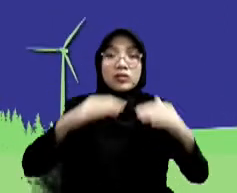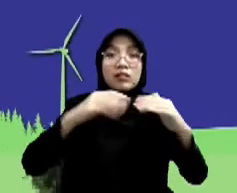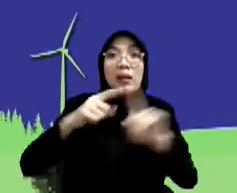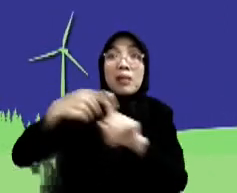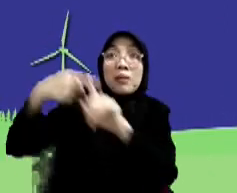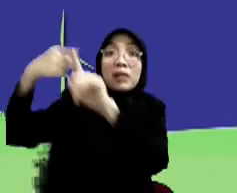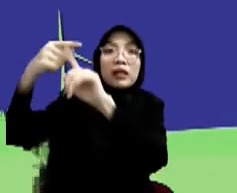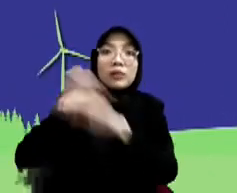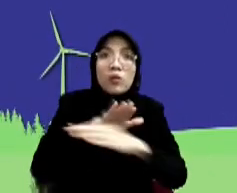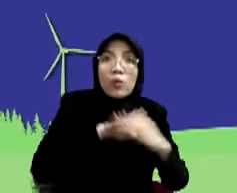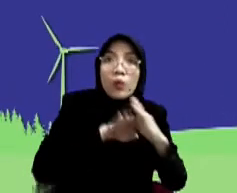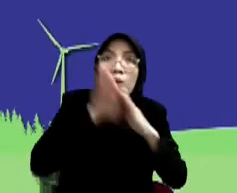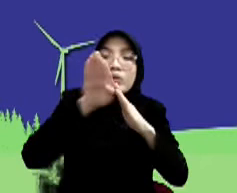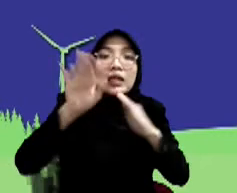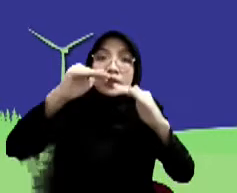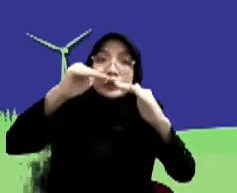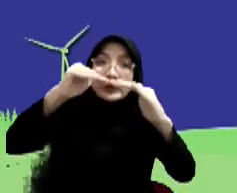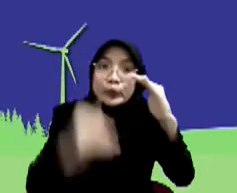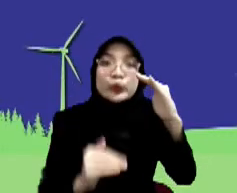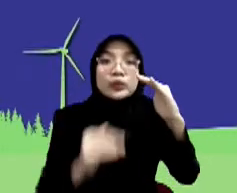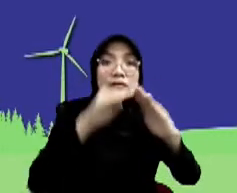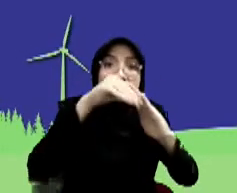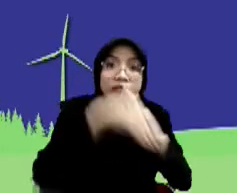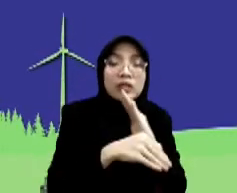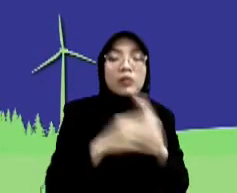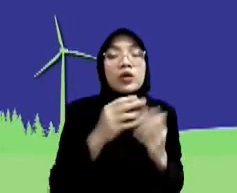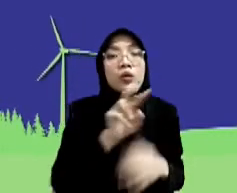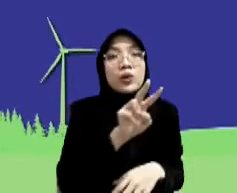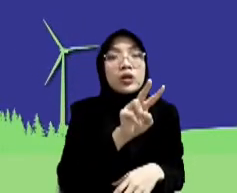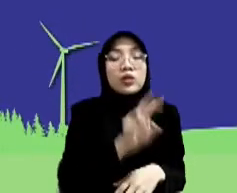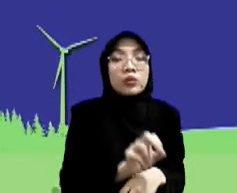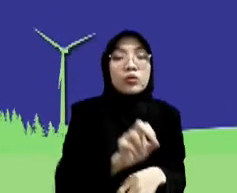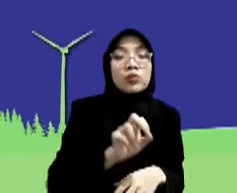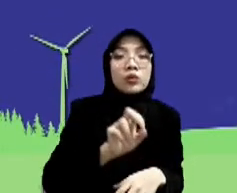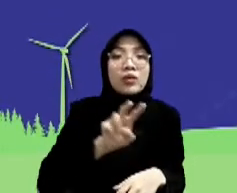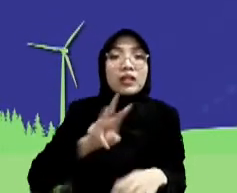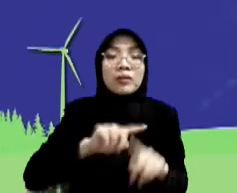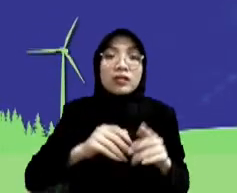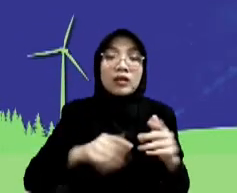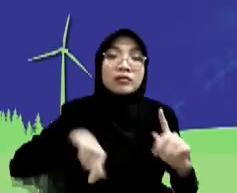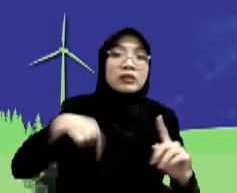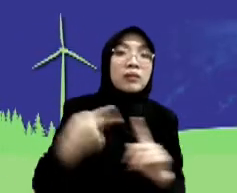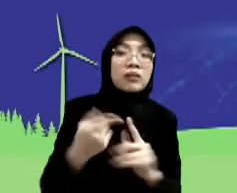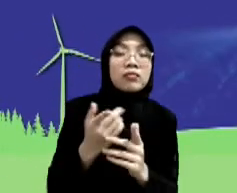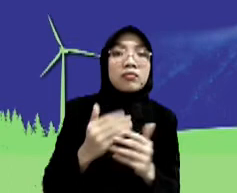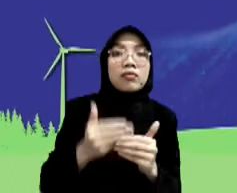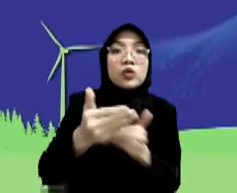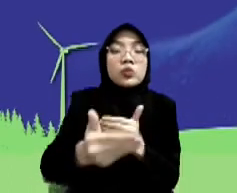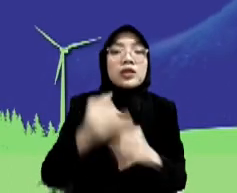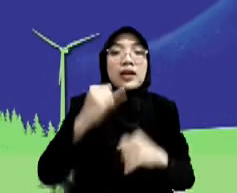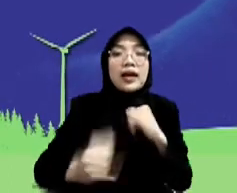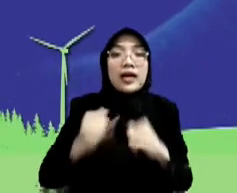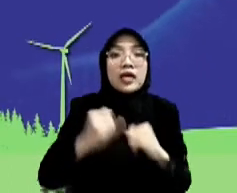kan dan itu tuh awalnya Disa di tahun 2023 tapi bahkan eh sudah kita ajukan sampai dengan eh akhir